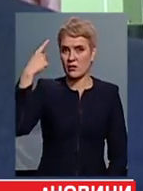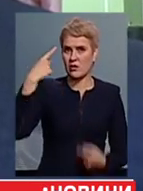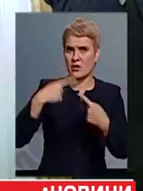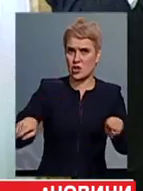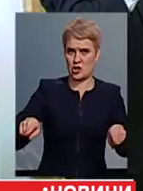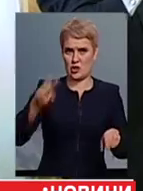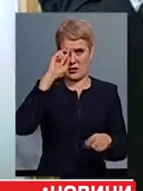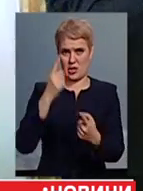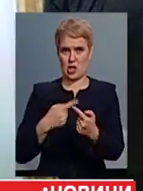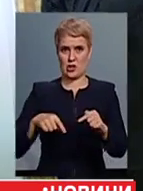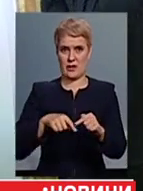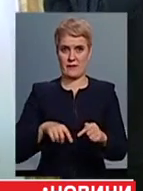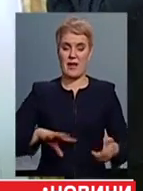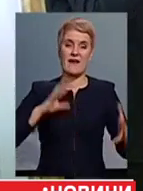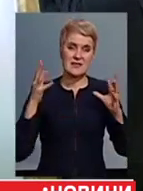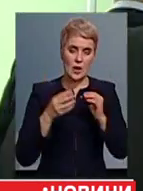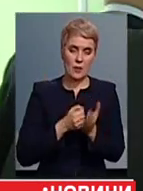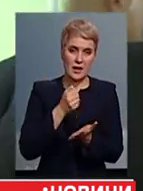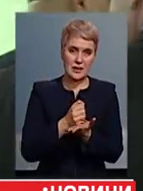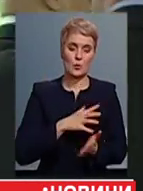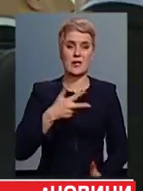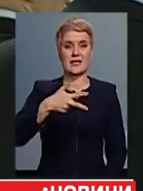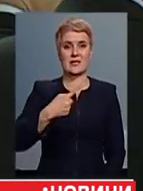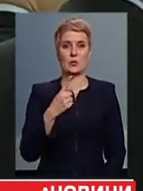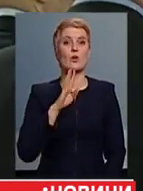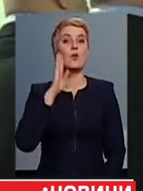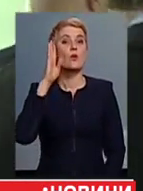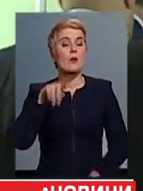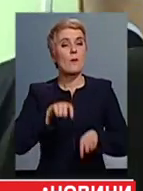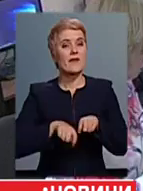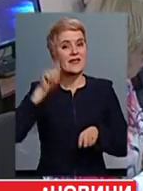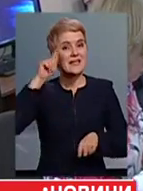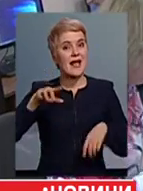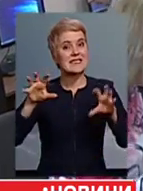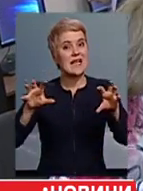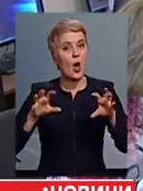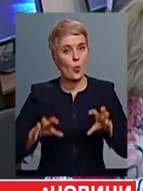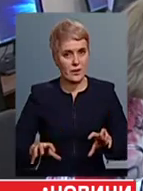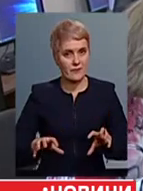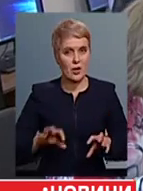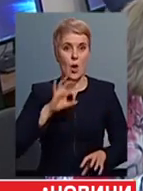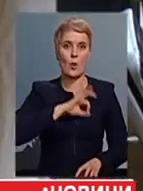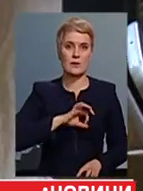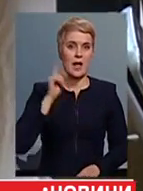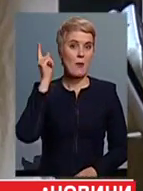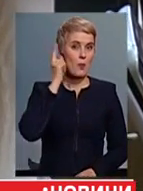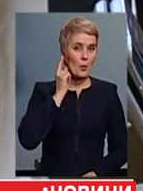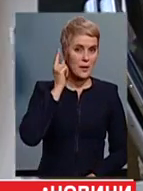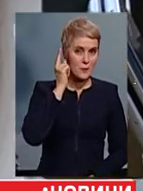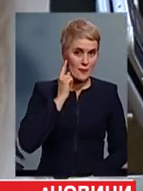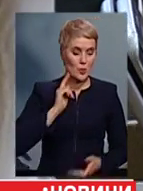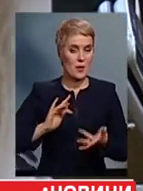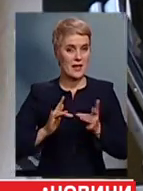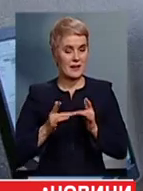Тож загалом кандидатів на посаду було 31. Зранку їх перевіряли на знання законів України. Користуватися мобільними телефонами і інтернетом